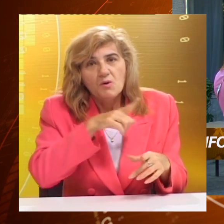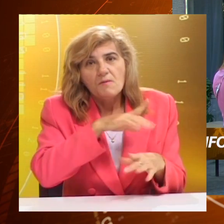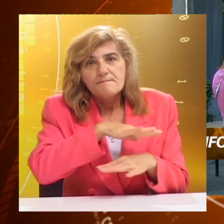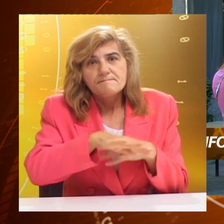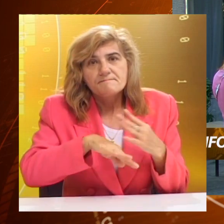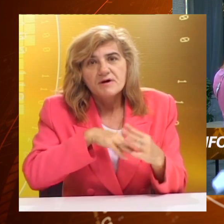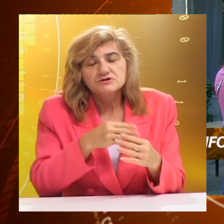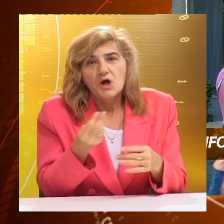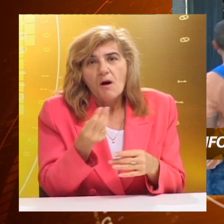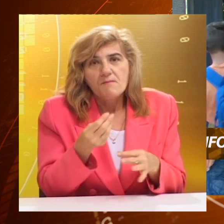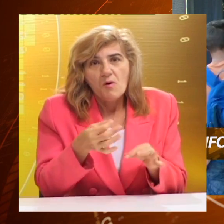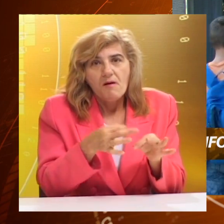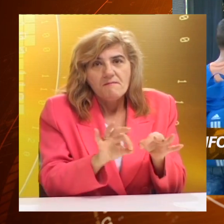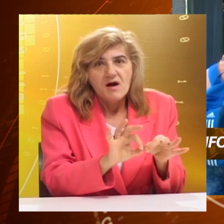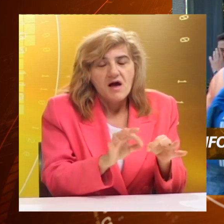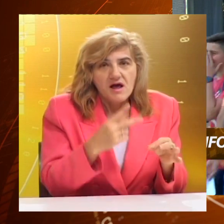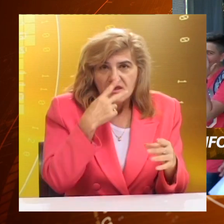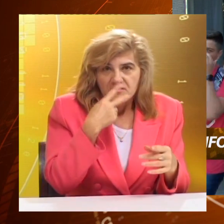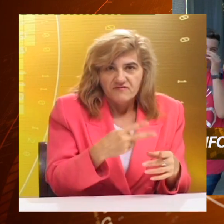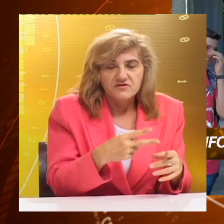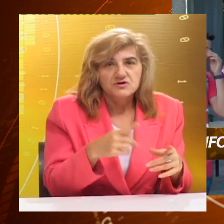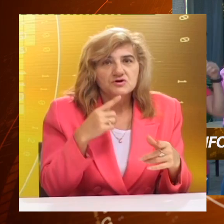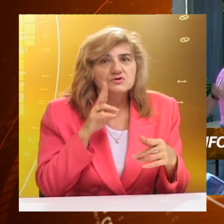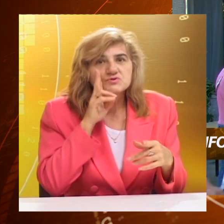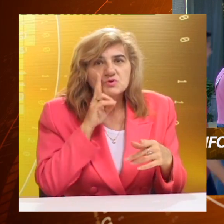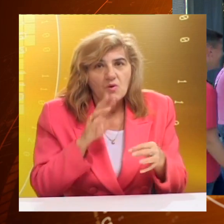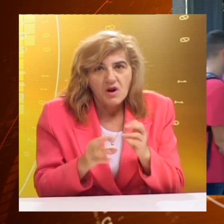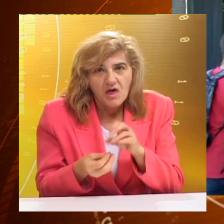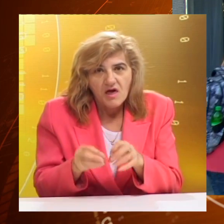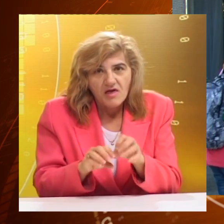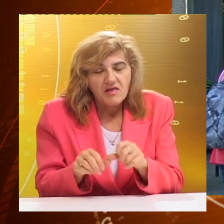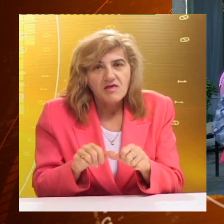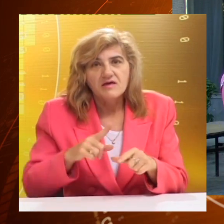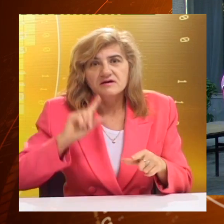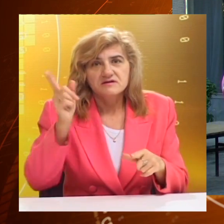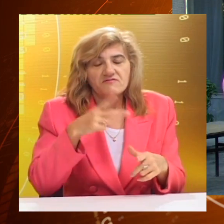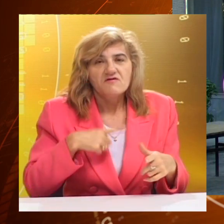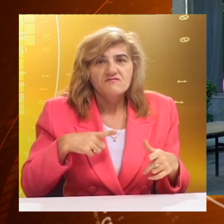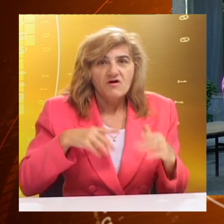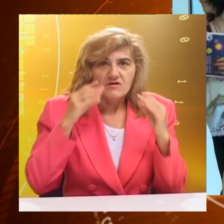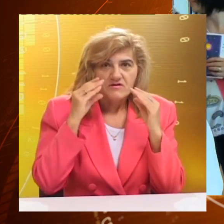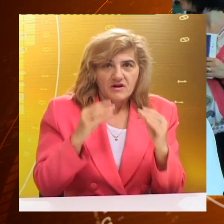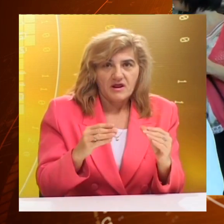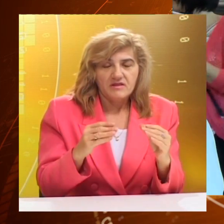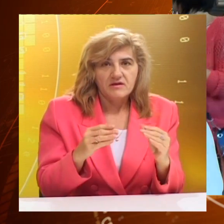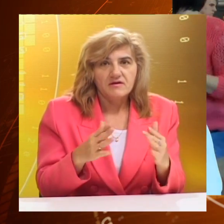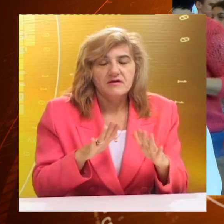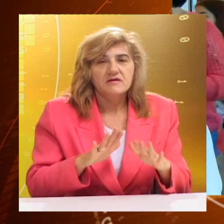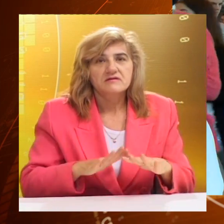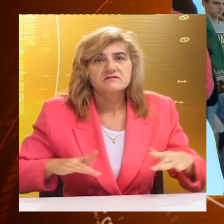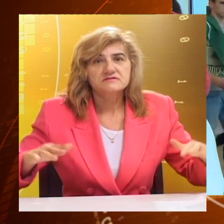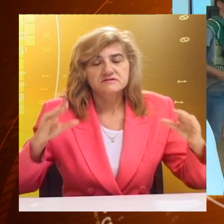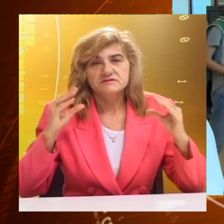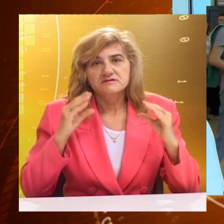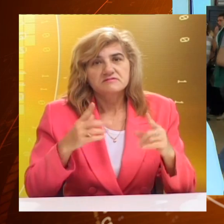ono što je najzanimljivije, mešaju boje, pale vatru, mešaju čokoladu i to je ono što je i zanimljivo posmatračima. Pažnju najmlađih privukao